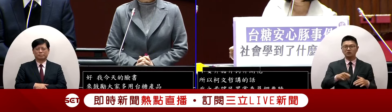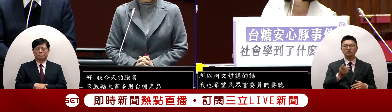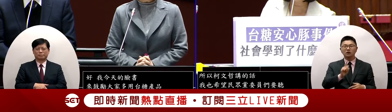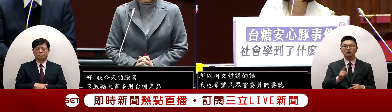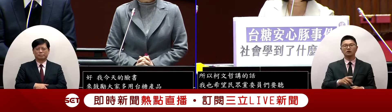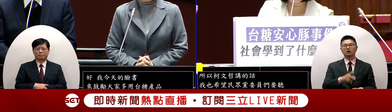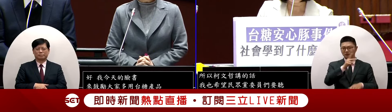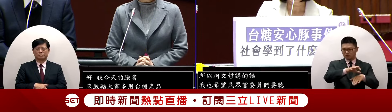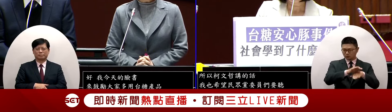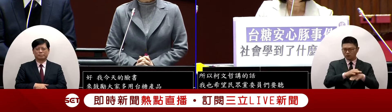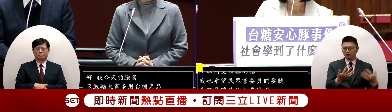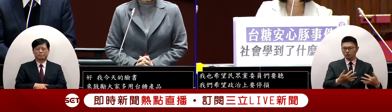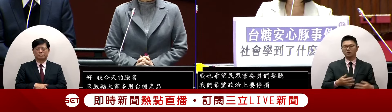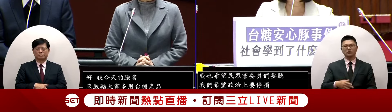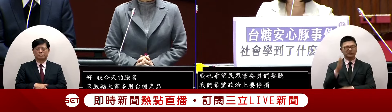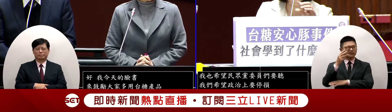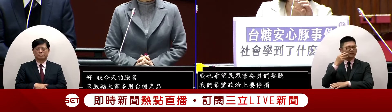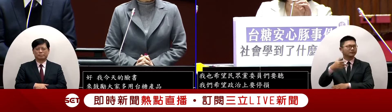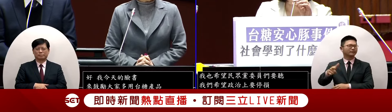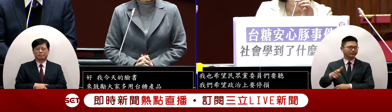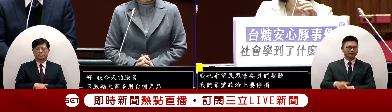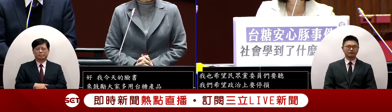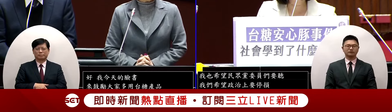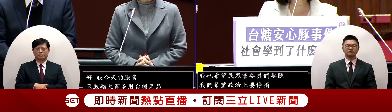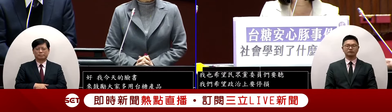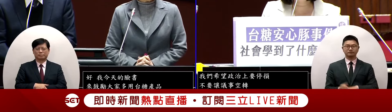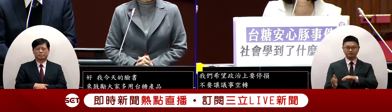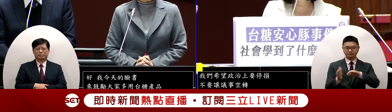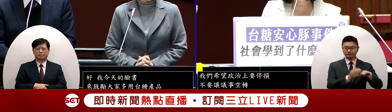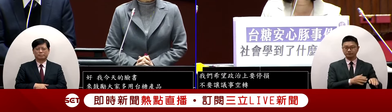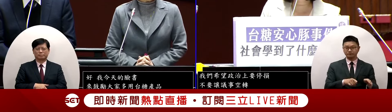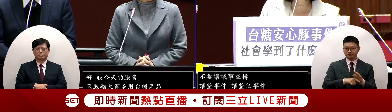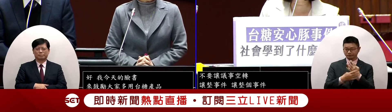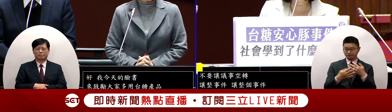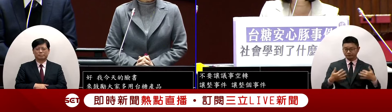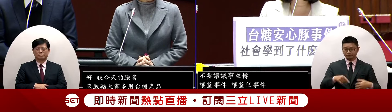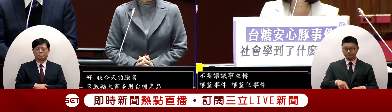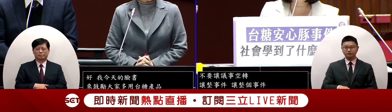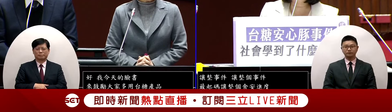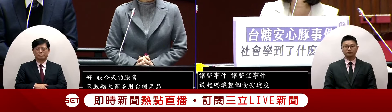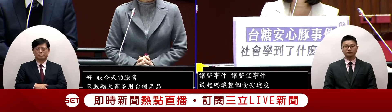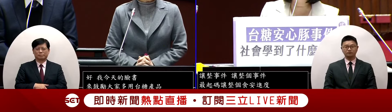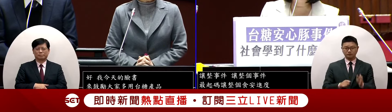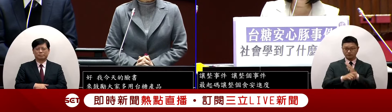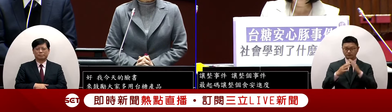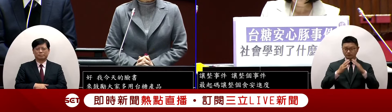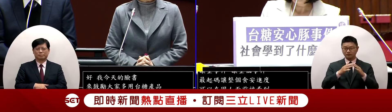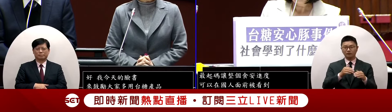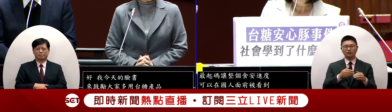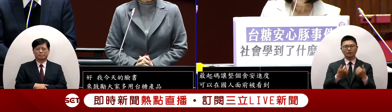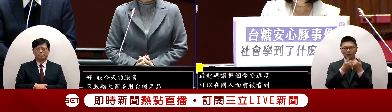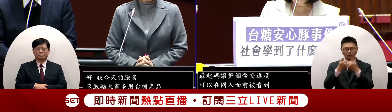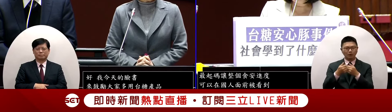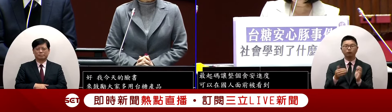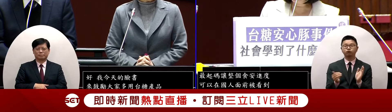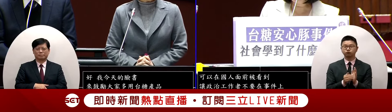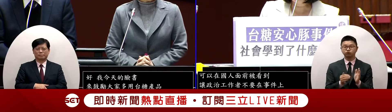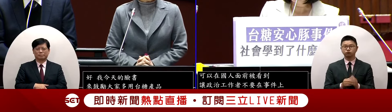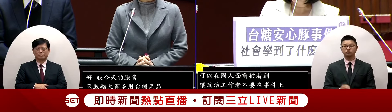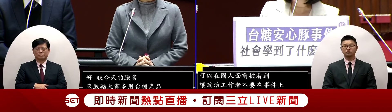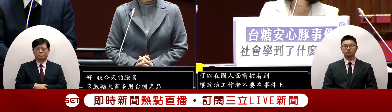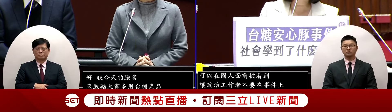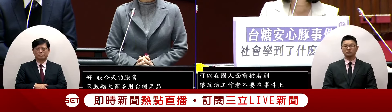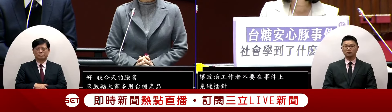治。好，下一页，回到专业问题。我们的食安专家会议已经开完了，那养殖